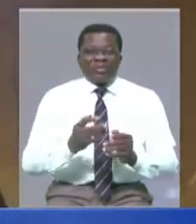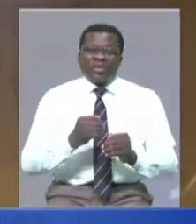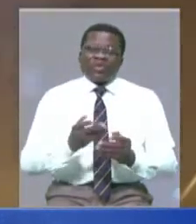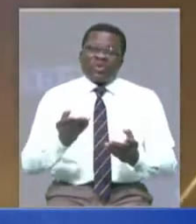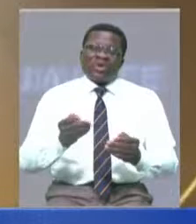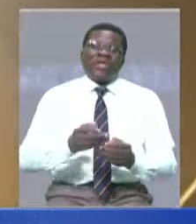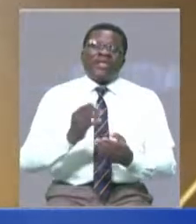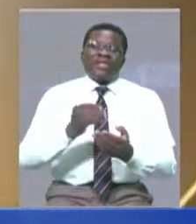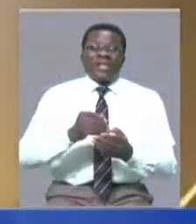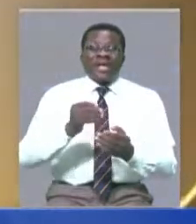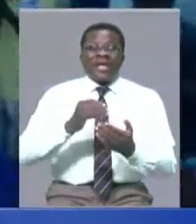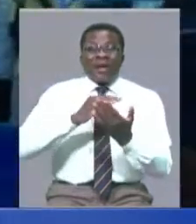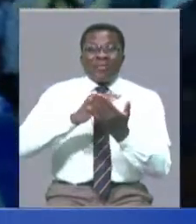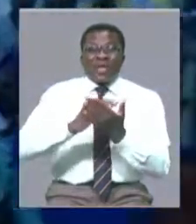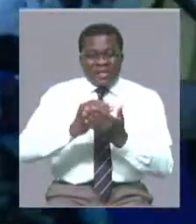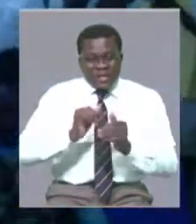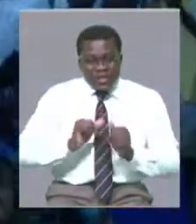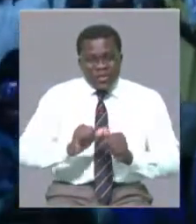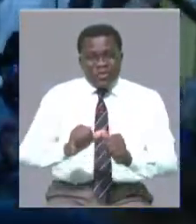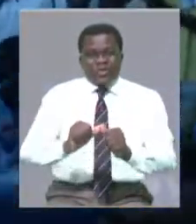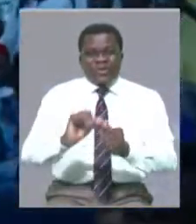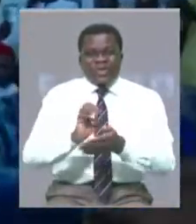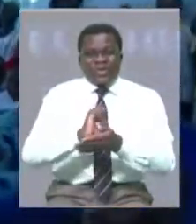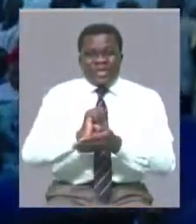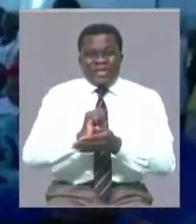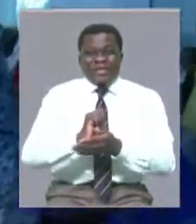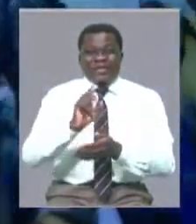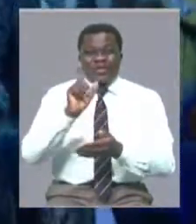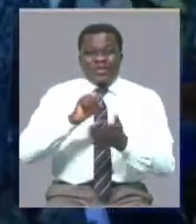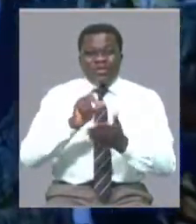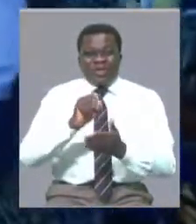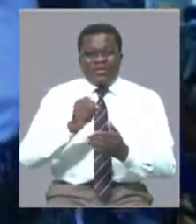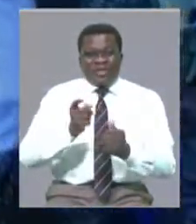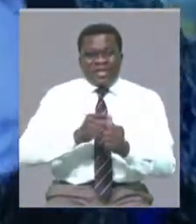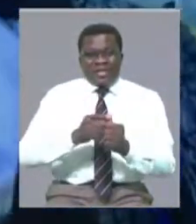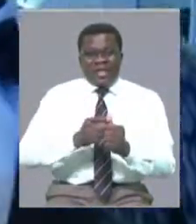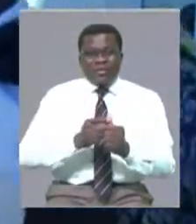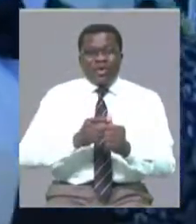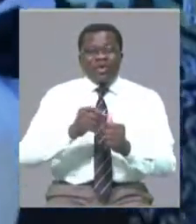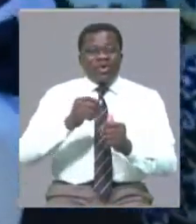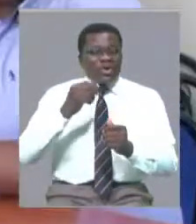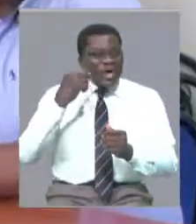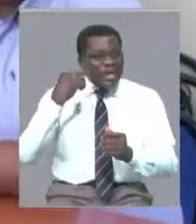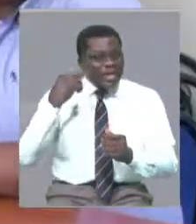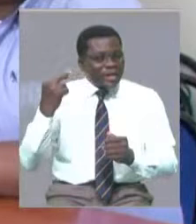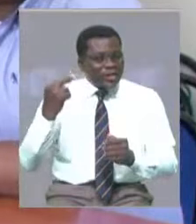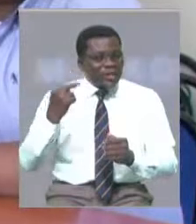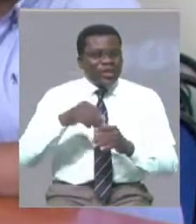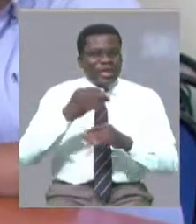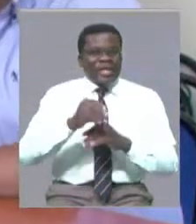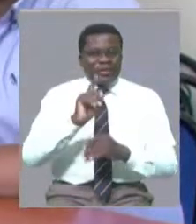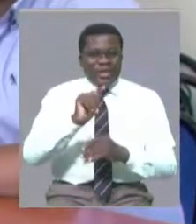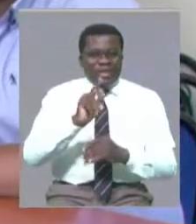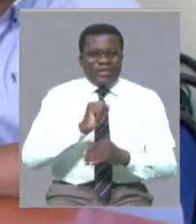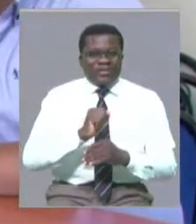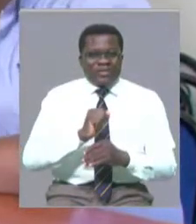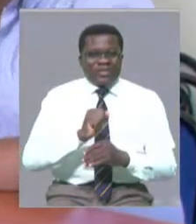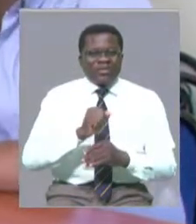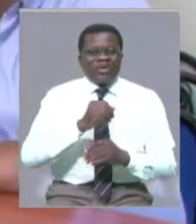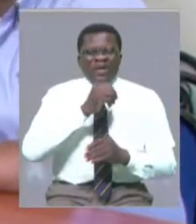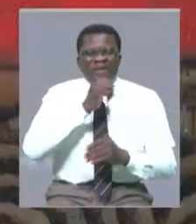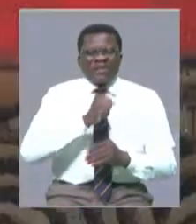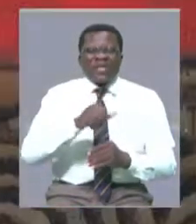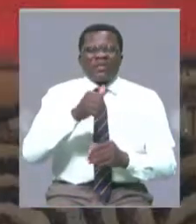fausse note pour l'édition 2020 de cette émission, d'abord radiophonique, puis télévisuelle vieille de